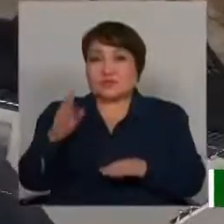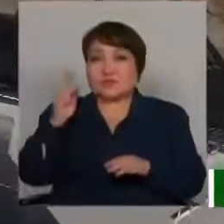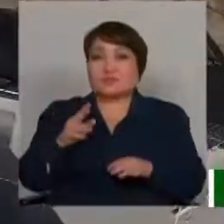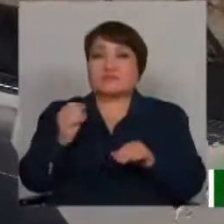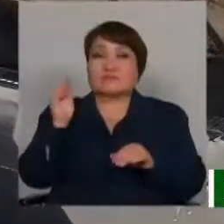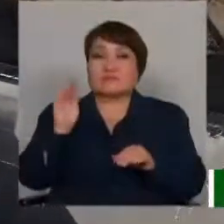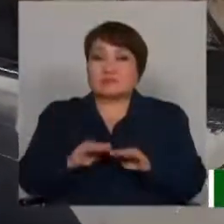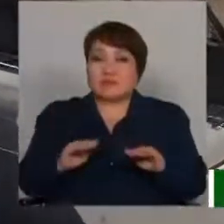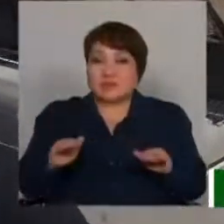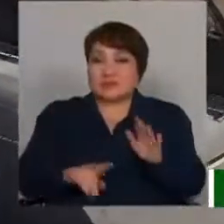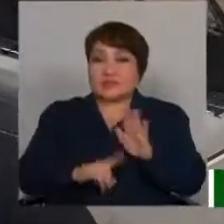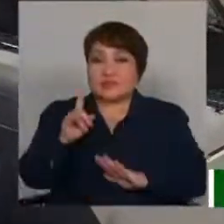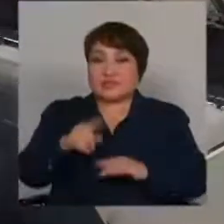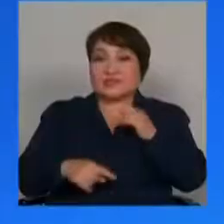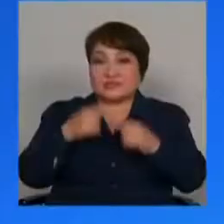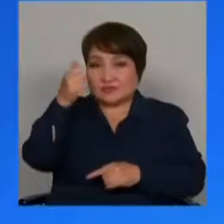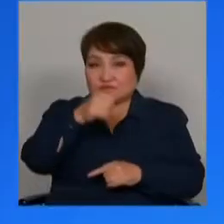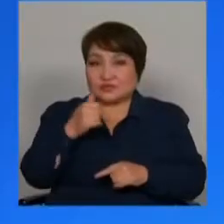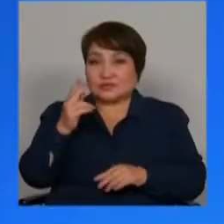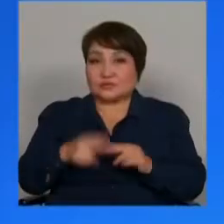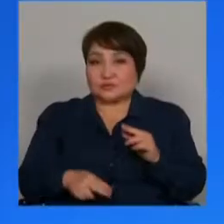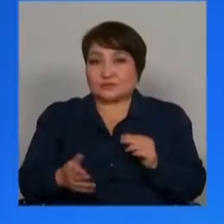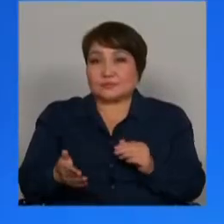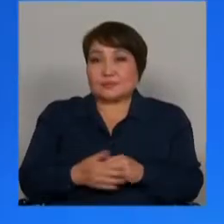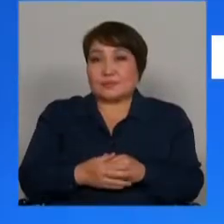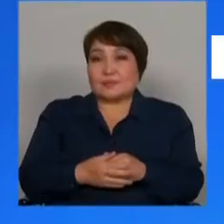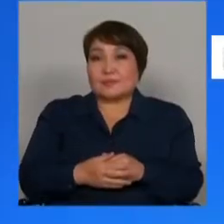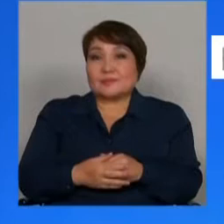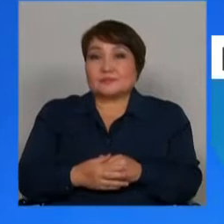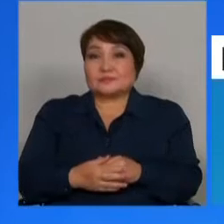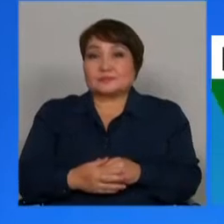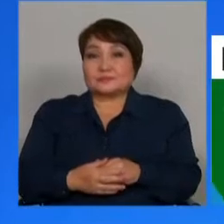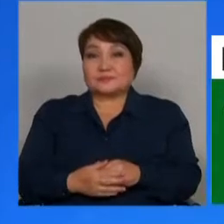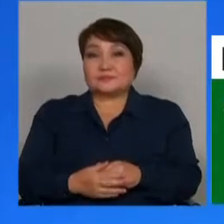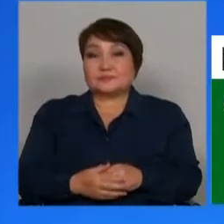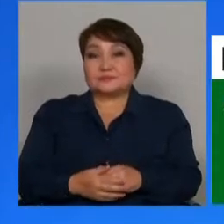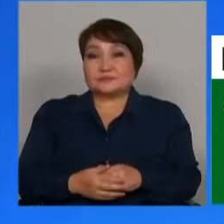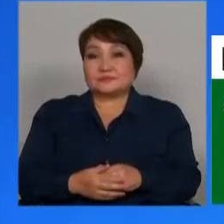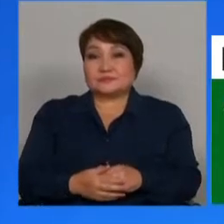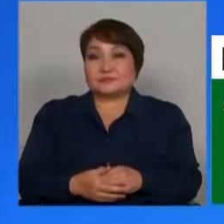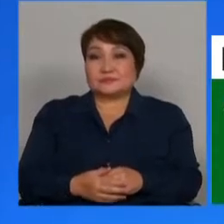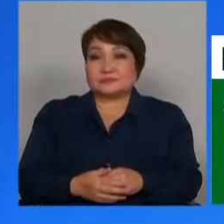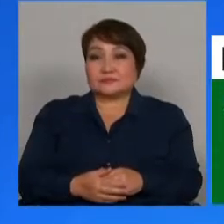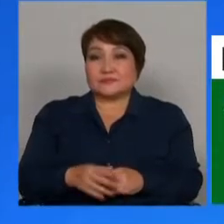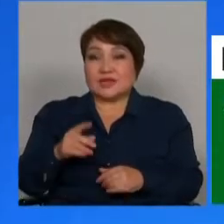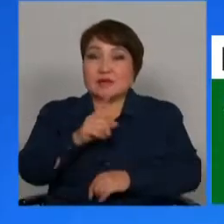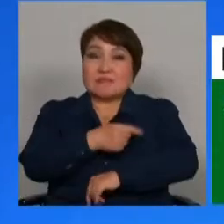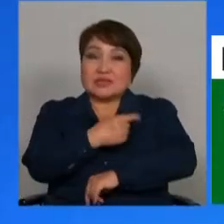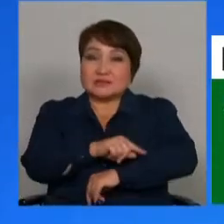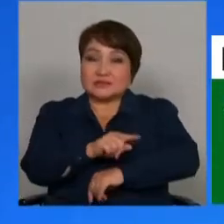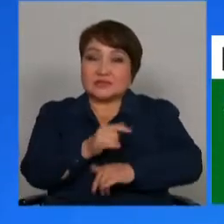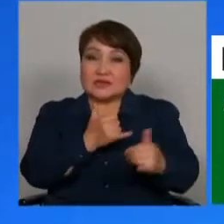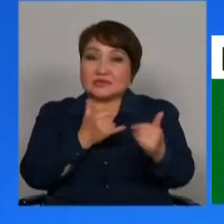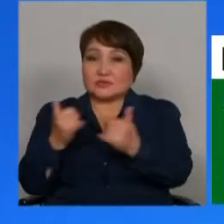Келесі жылы ел игілігіне беріледі. Для обеспечения шаговой доступности и повышения качества медицинского обслуживания в Жетісуском районе. Медициналық қызмет